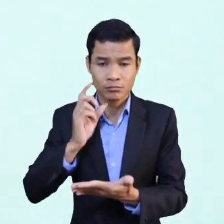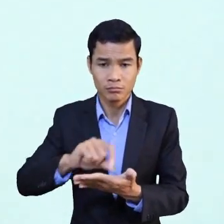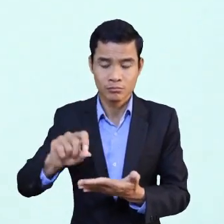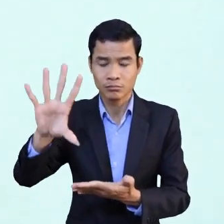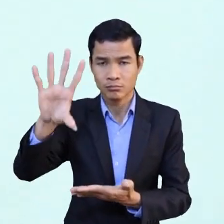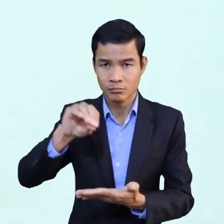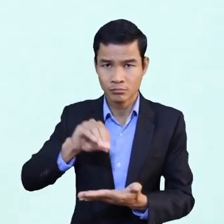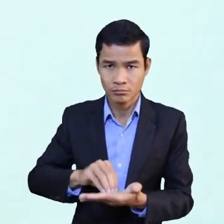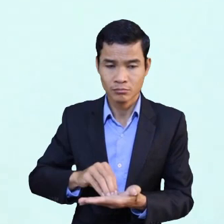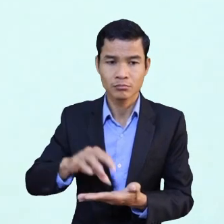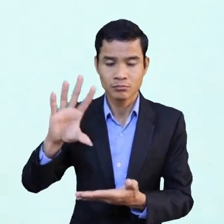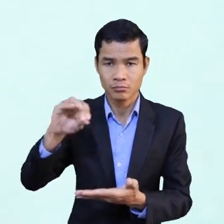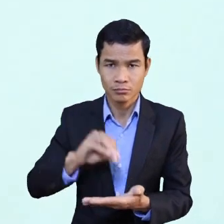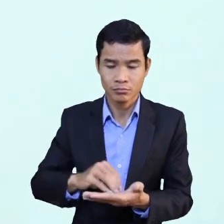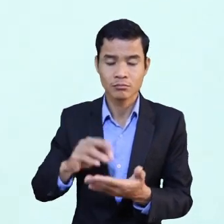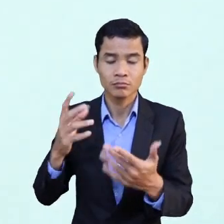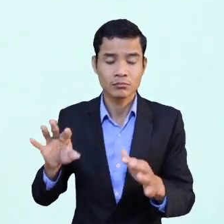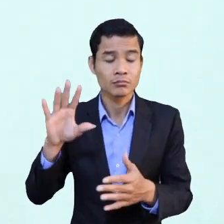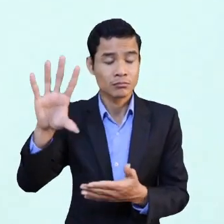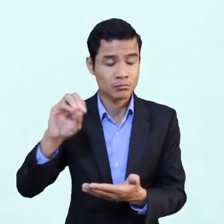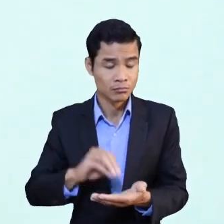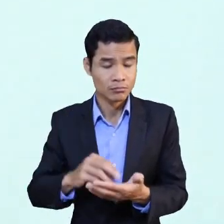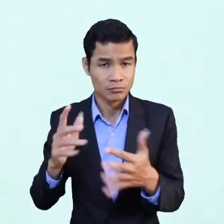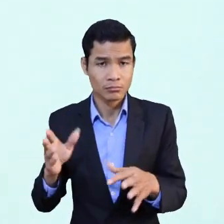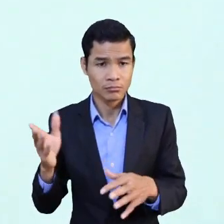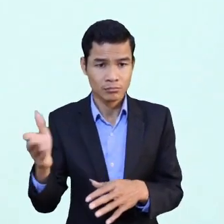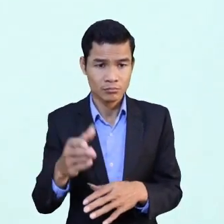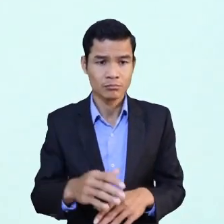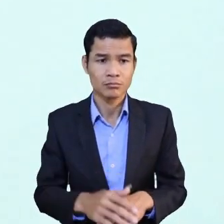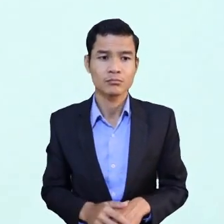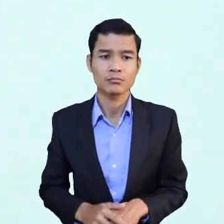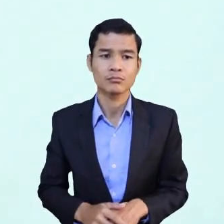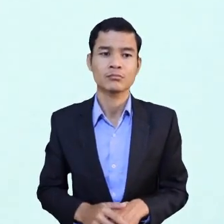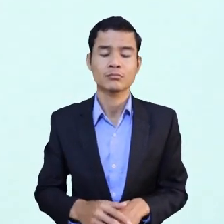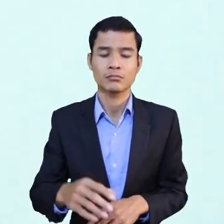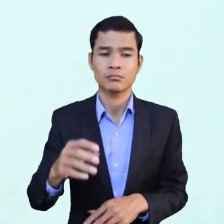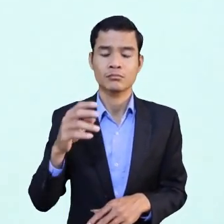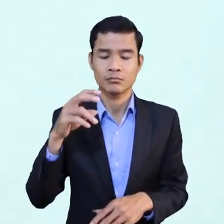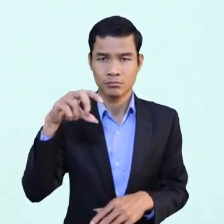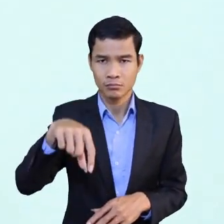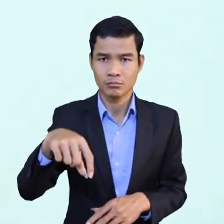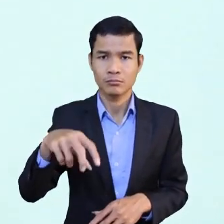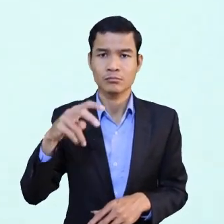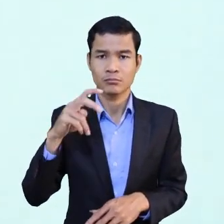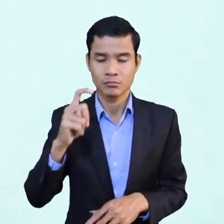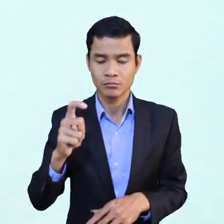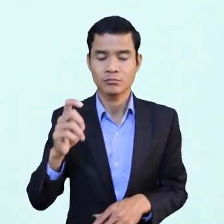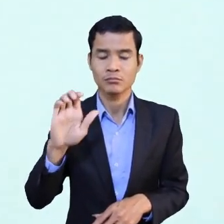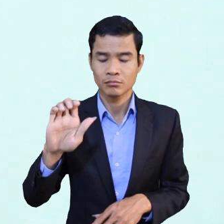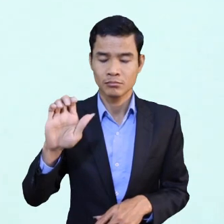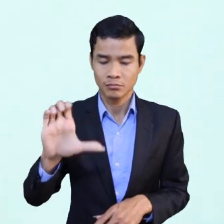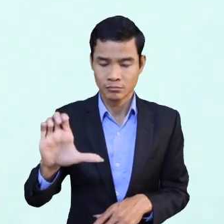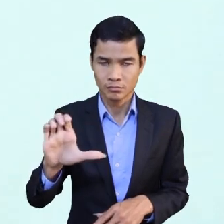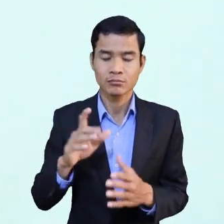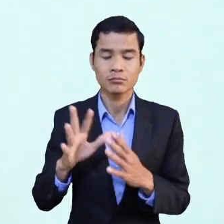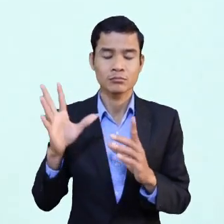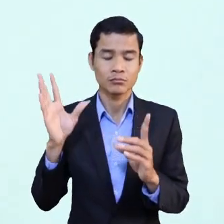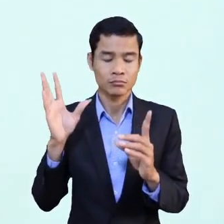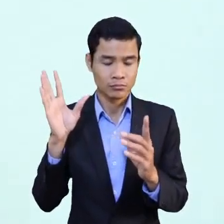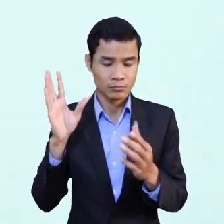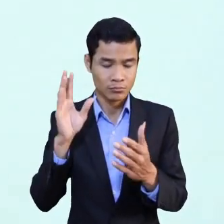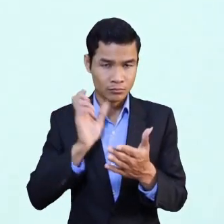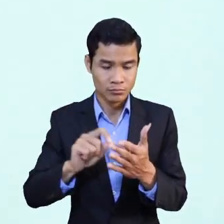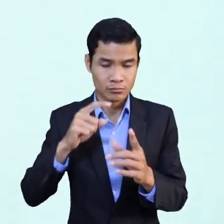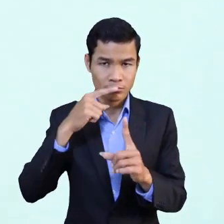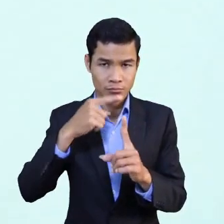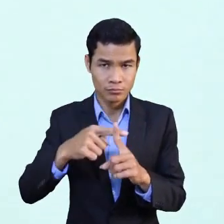កូនដែលអត់មានសិភៅជំនួយកូនសរសេរឲ្យហើយកូនចាសរសេរអសកខចនឹងឆផ្សំជាមួយនឹងស្រៈអេ